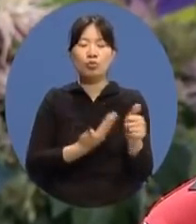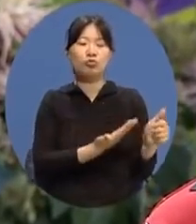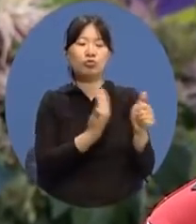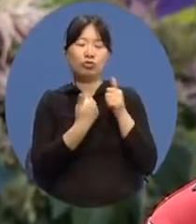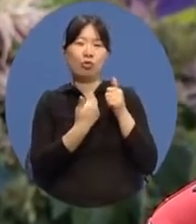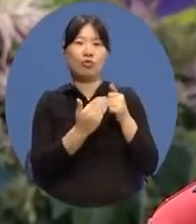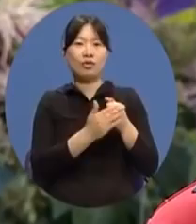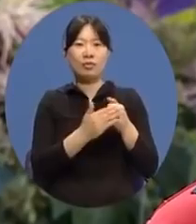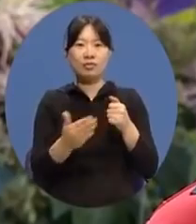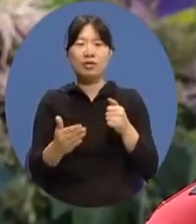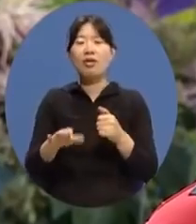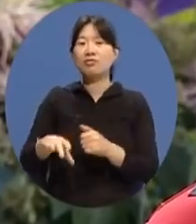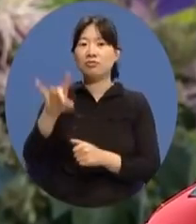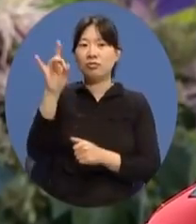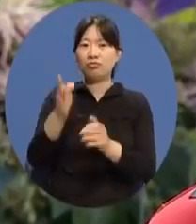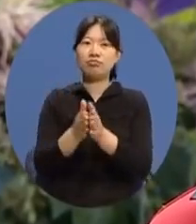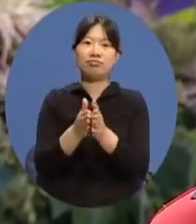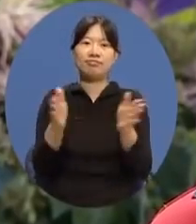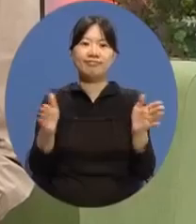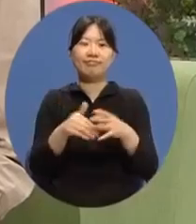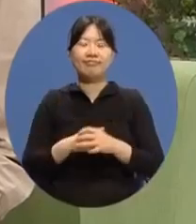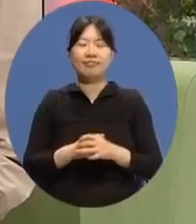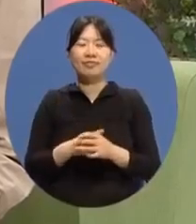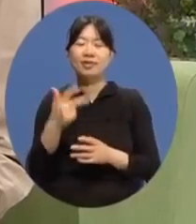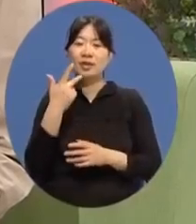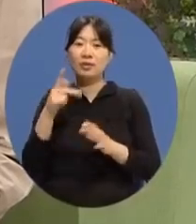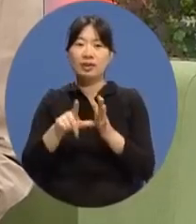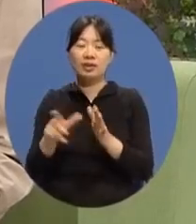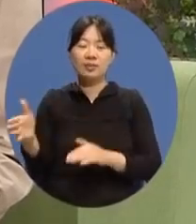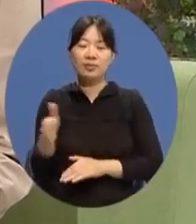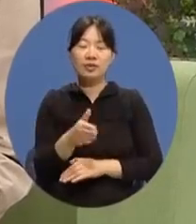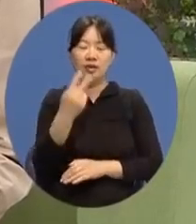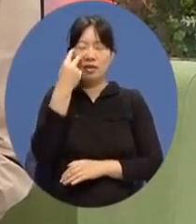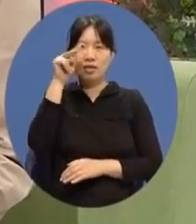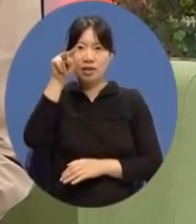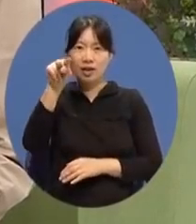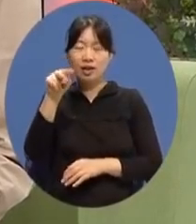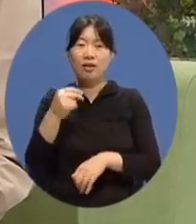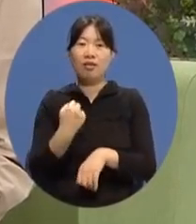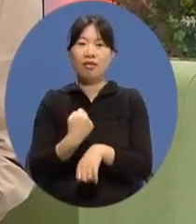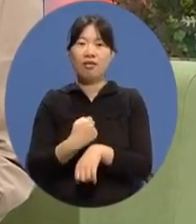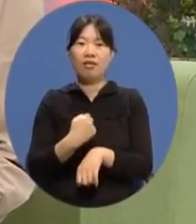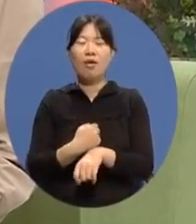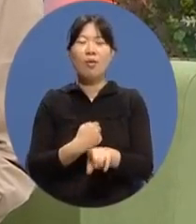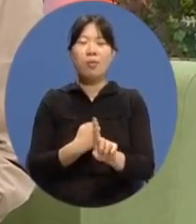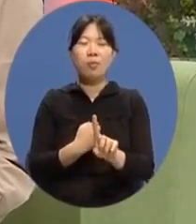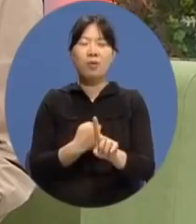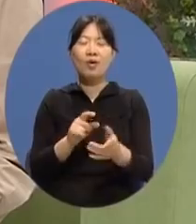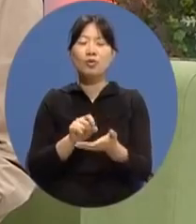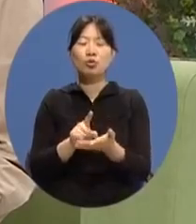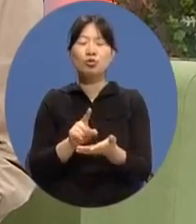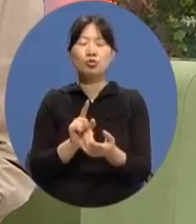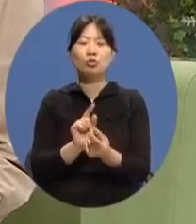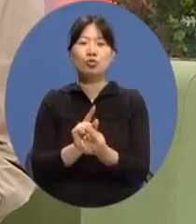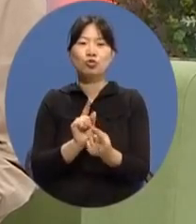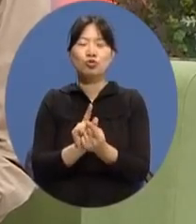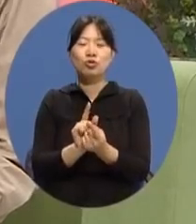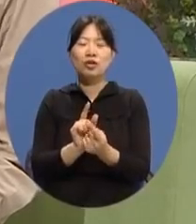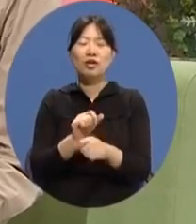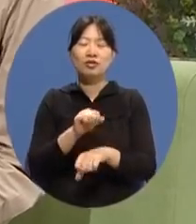하셔갖고 그렇게 아. 처음 하게 됐어요. 7살 때부터 이렇게 눈에 탁 띄는 그런 친구였군요.